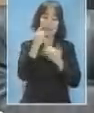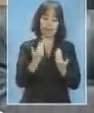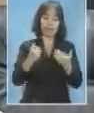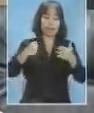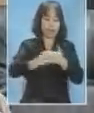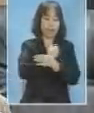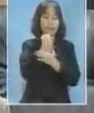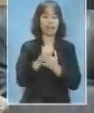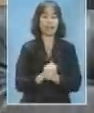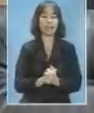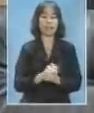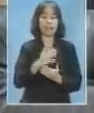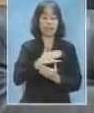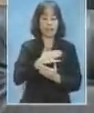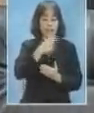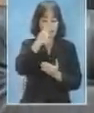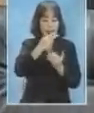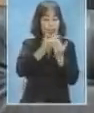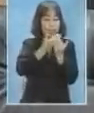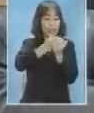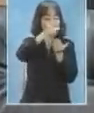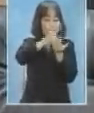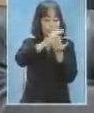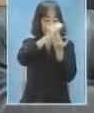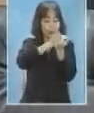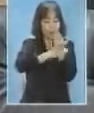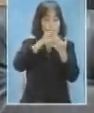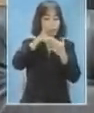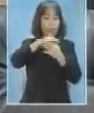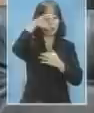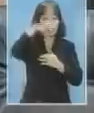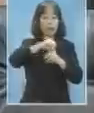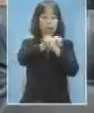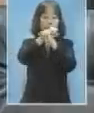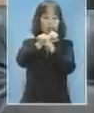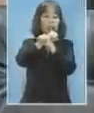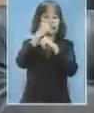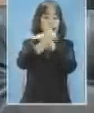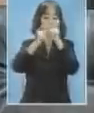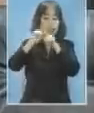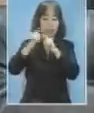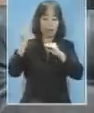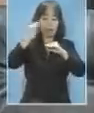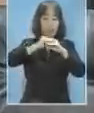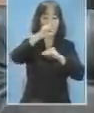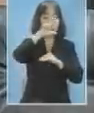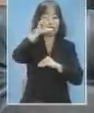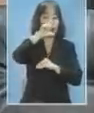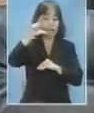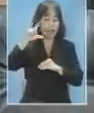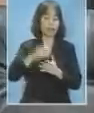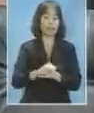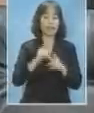นี้ผมได้เห็นงบประมาณในสถาบันเทคโนโลยีป้องกันประเทศเพิ่มขึ้น300ล้านแต่ท่านประธาน